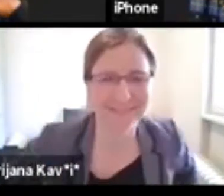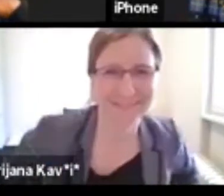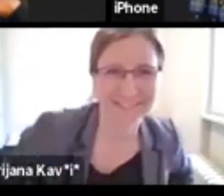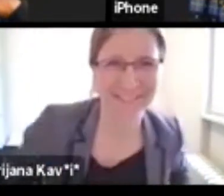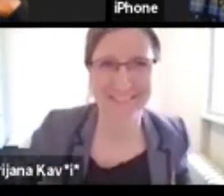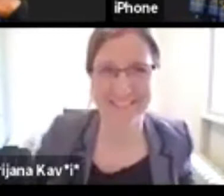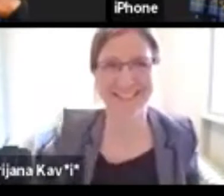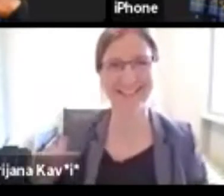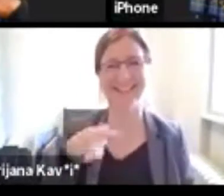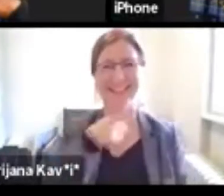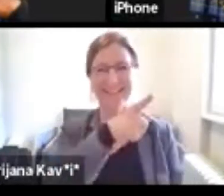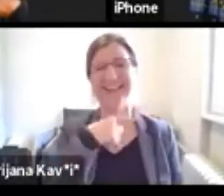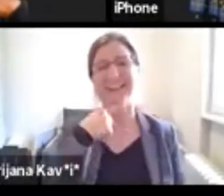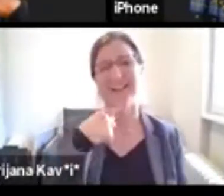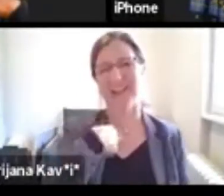učim strane jezike.